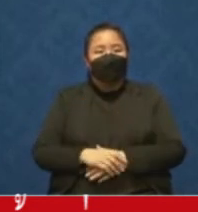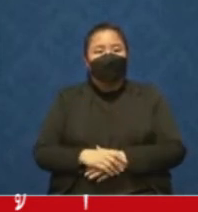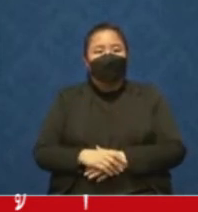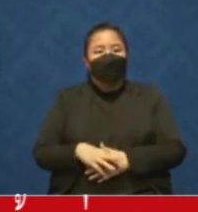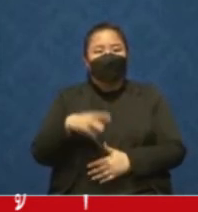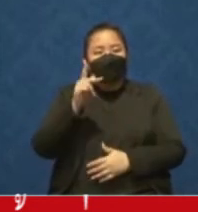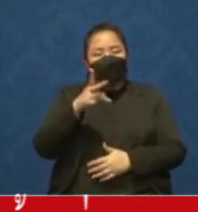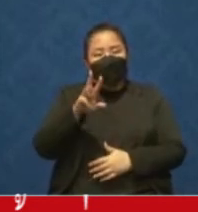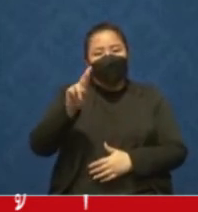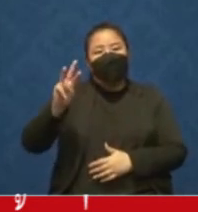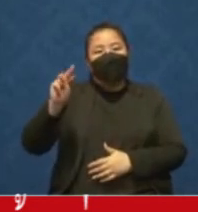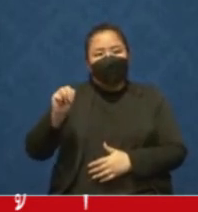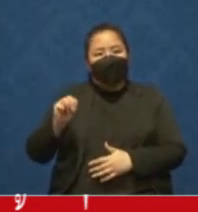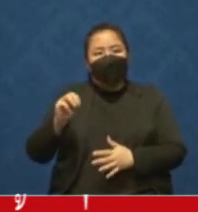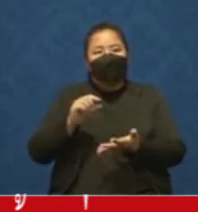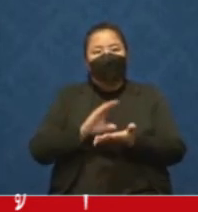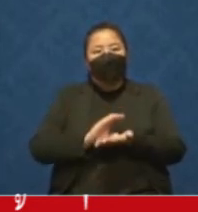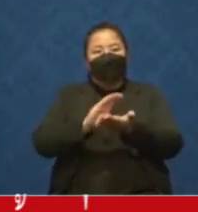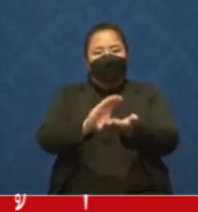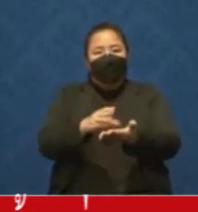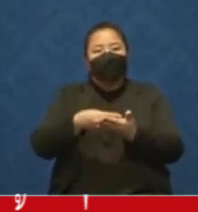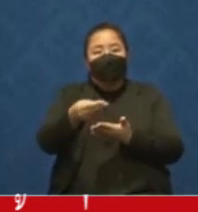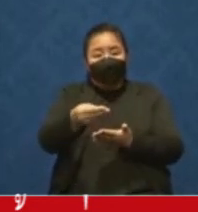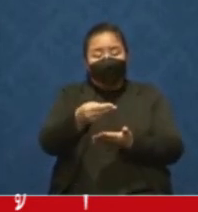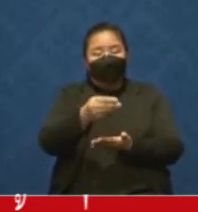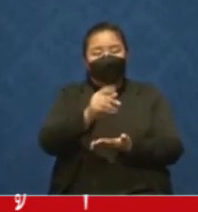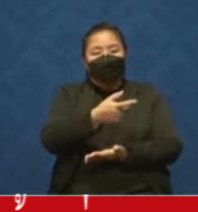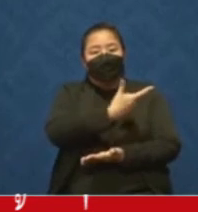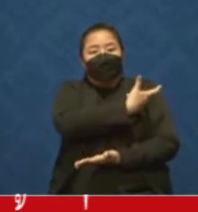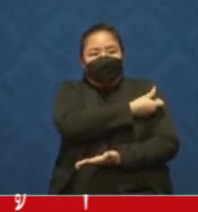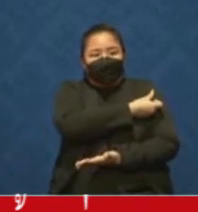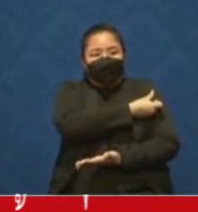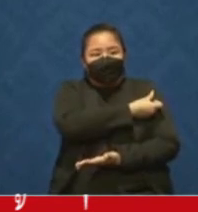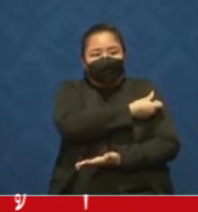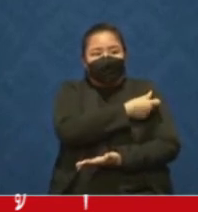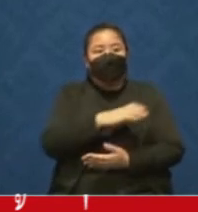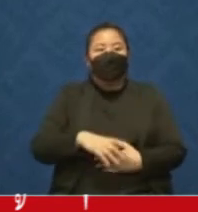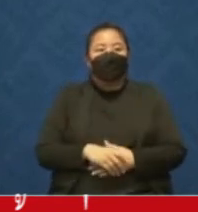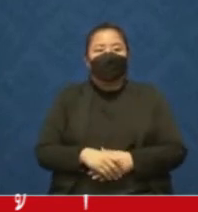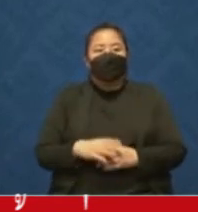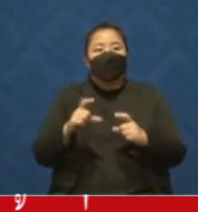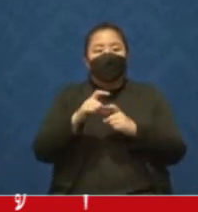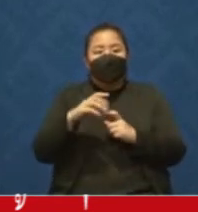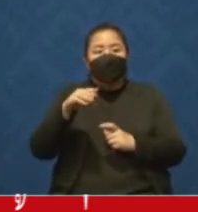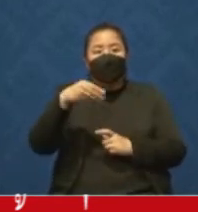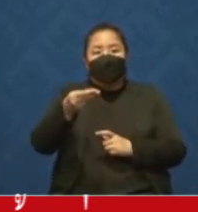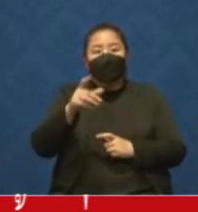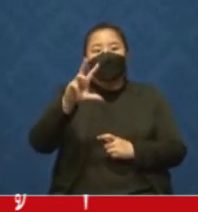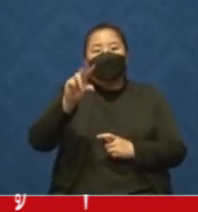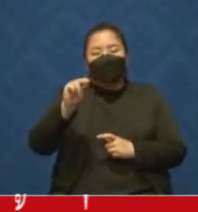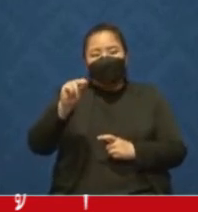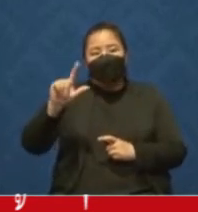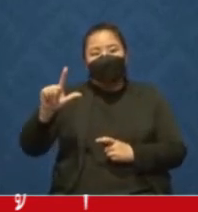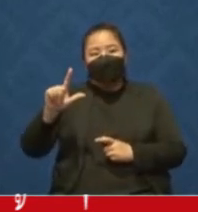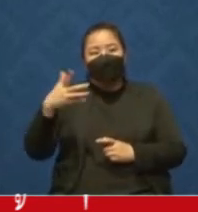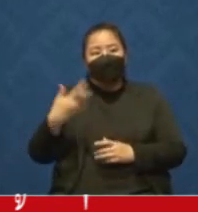ซีนเพื่อรับมือโมิคอนโดยไปซื้อ Pfizer เพียงแค่ 30 ลานโดสแต่ไปซือ AstraZ